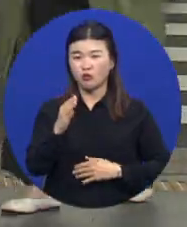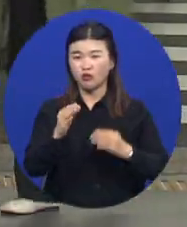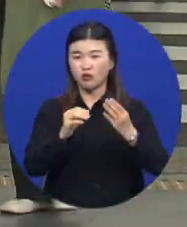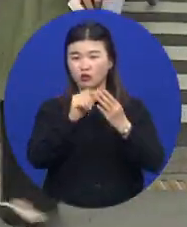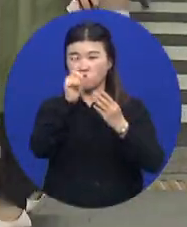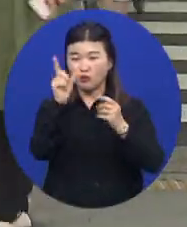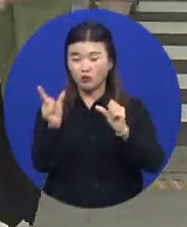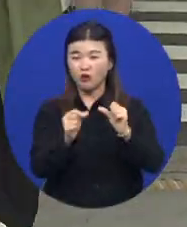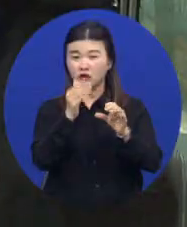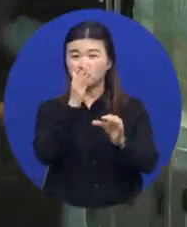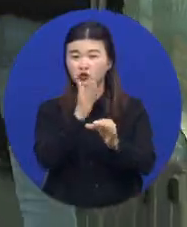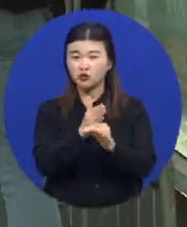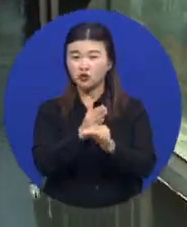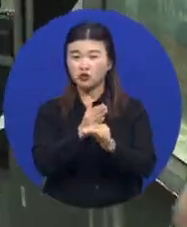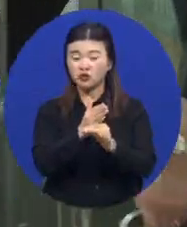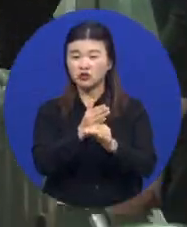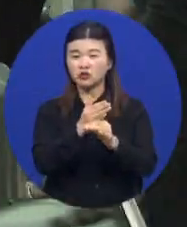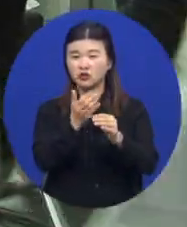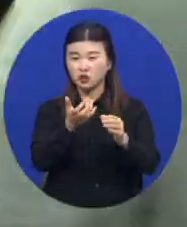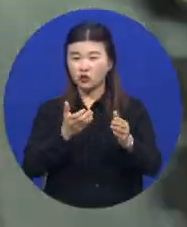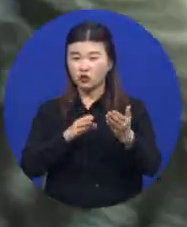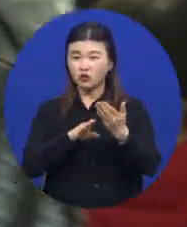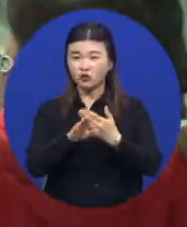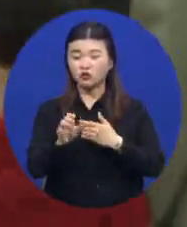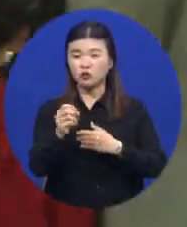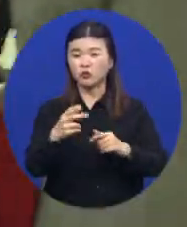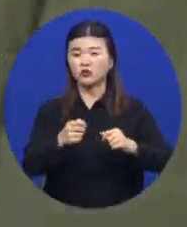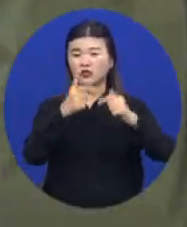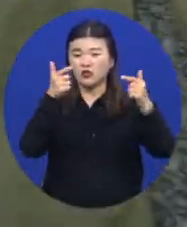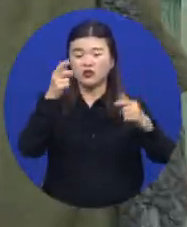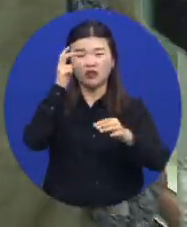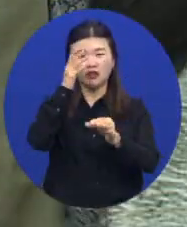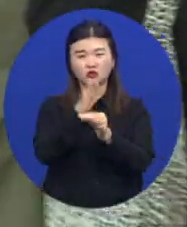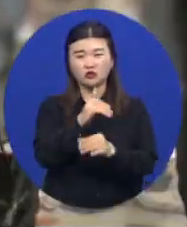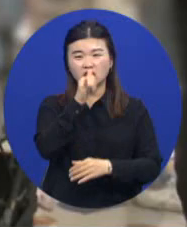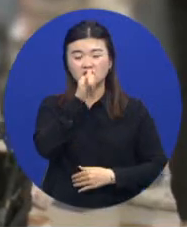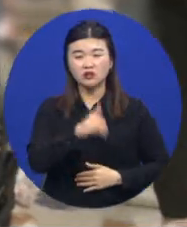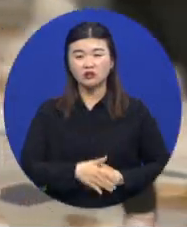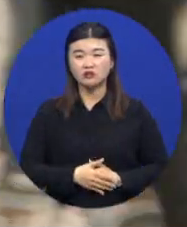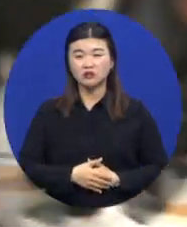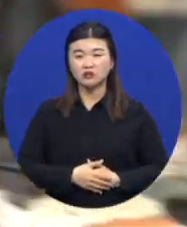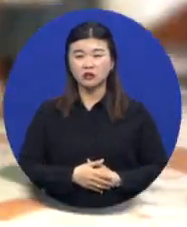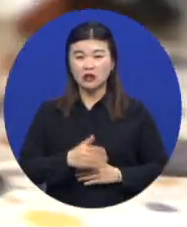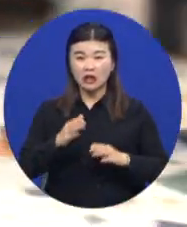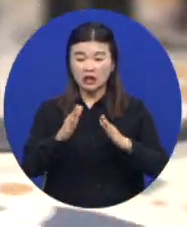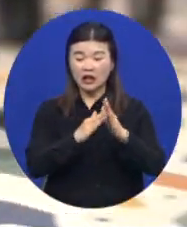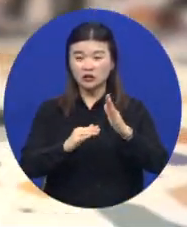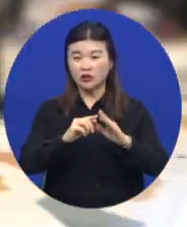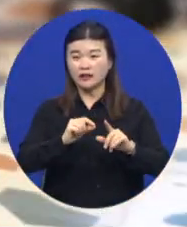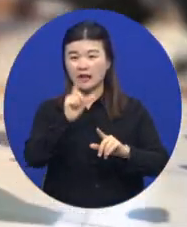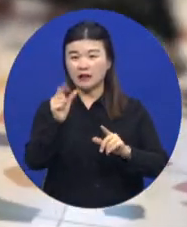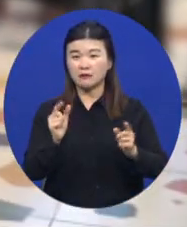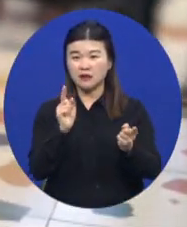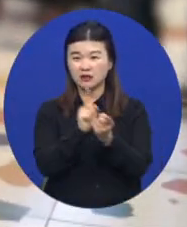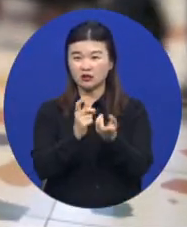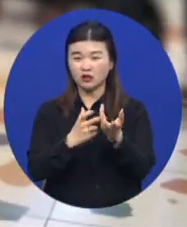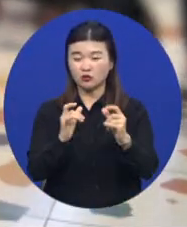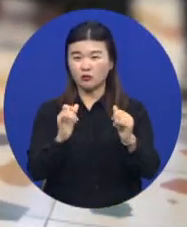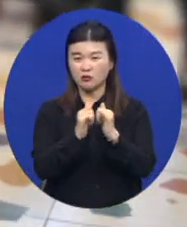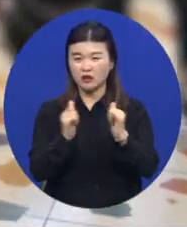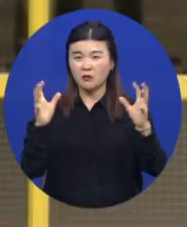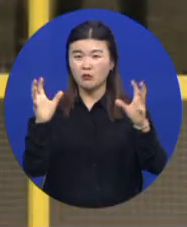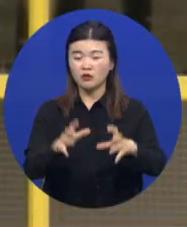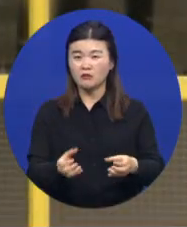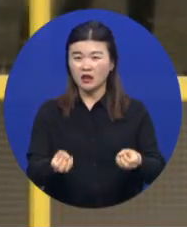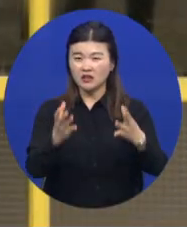중순에도 석가탄신일을 전후해 다시 늘어날 것으로 보입니다. 가정의 달을 맞아 도민들의 모임이나